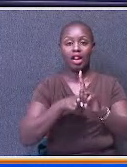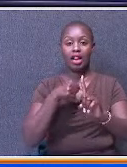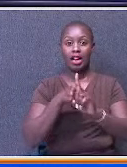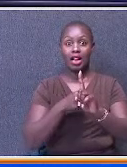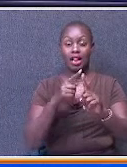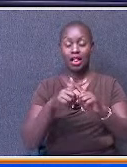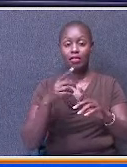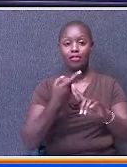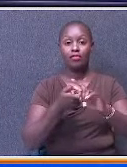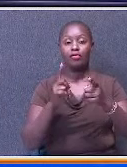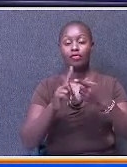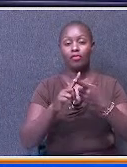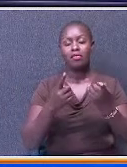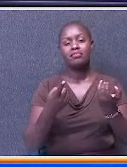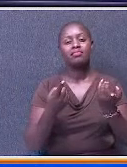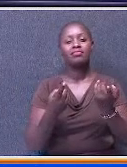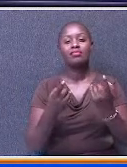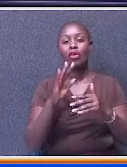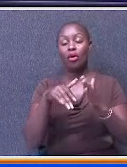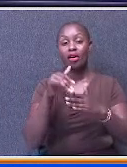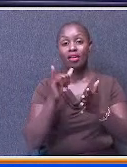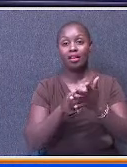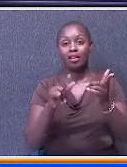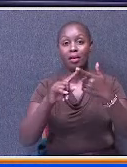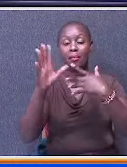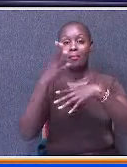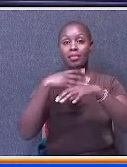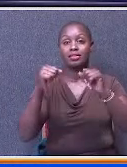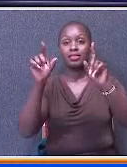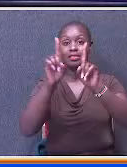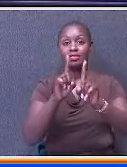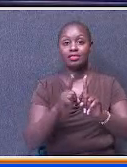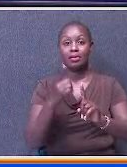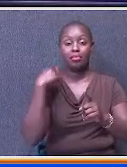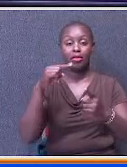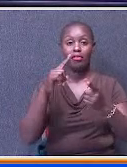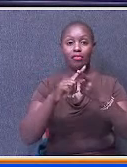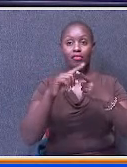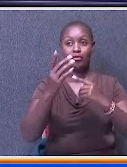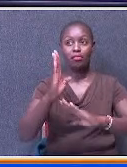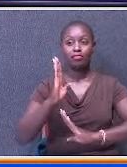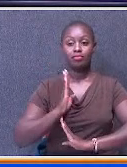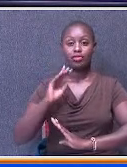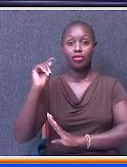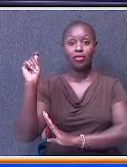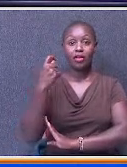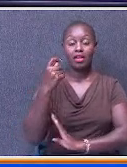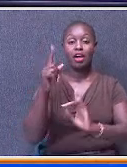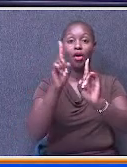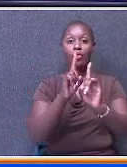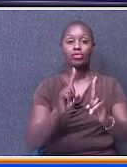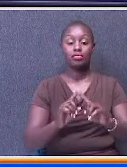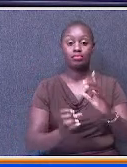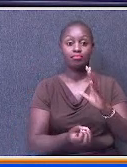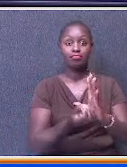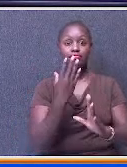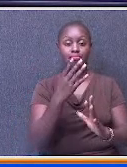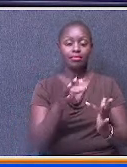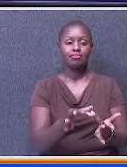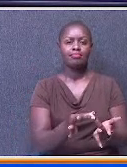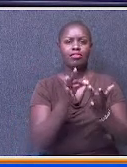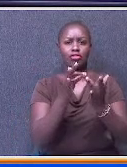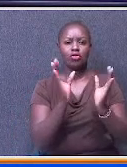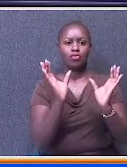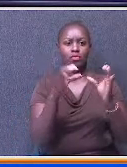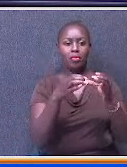Rais William Ruto, ambaye pia ni amiri jeshi mkuu wa majeshi ya ulinzi ya Kenya, amezindua rasmi kikosi cha